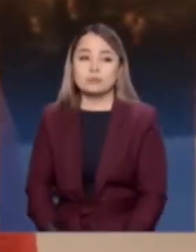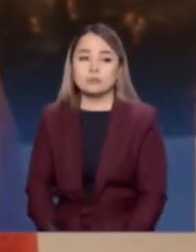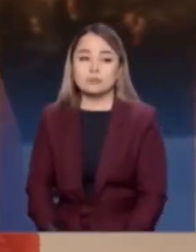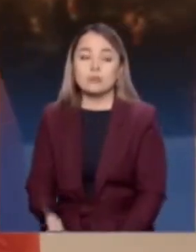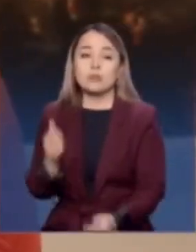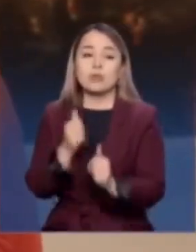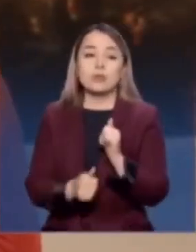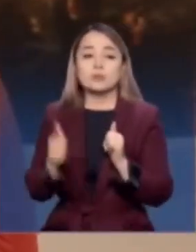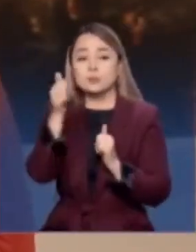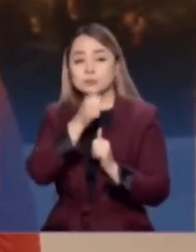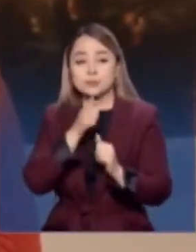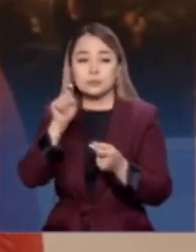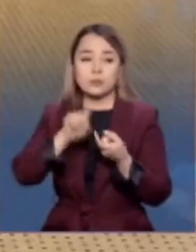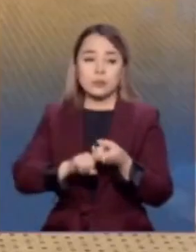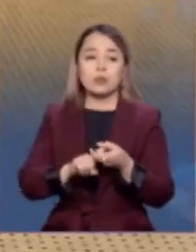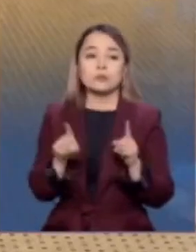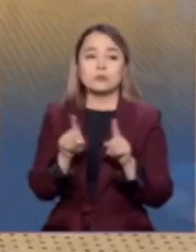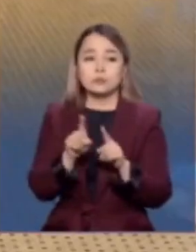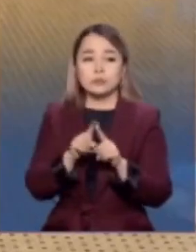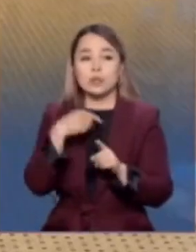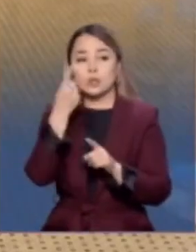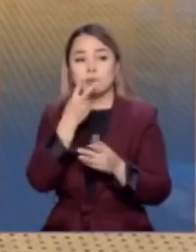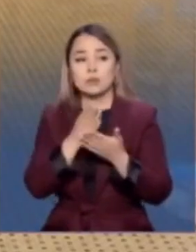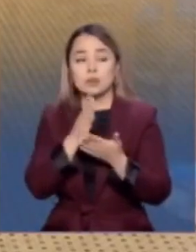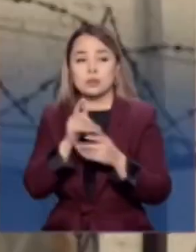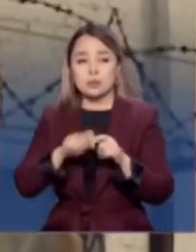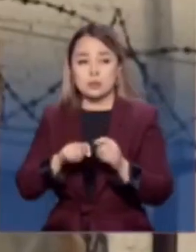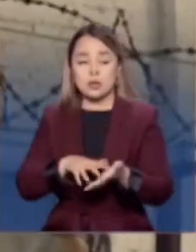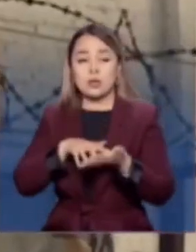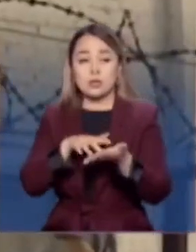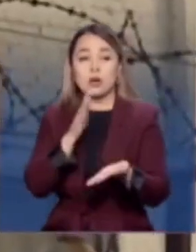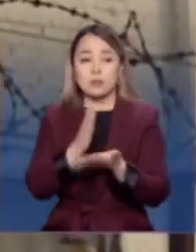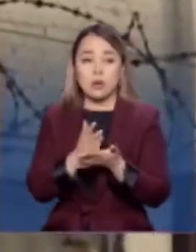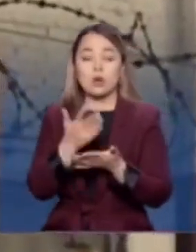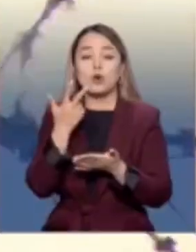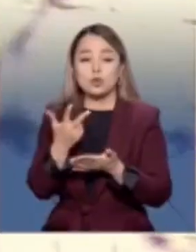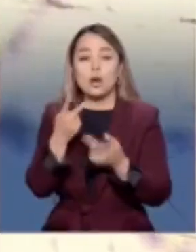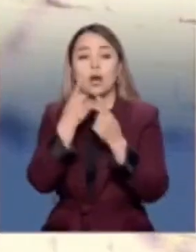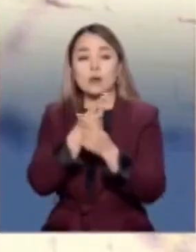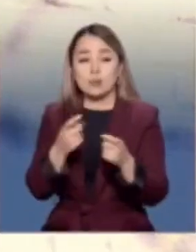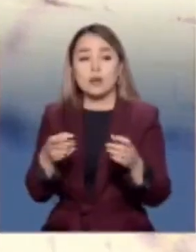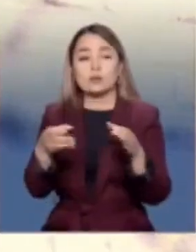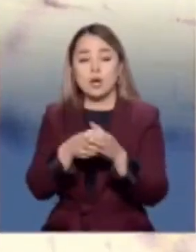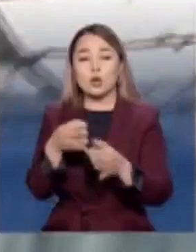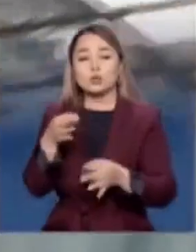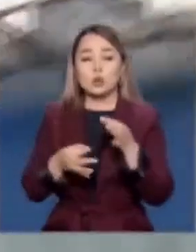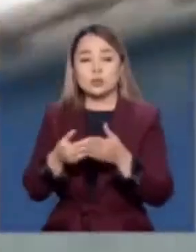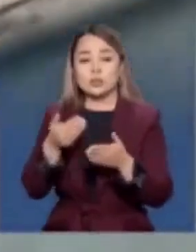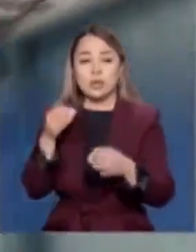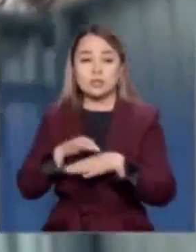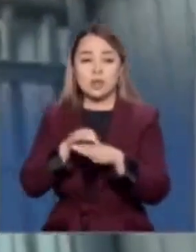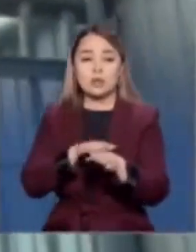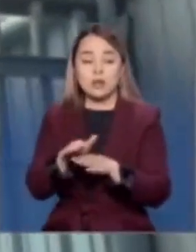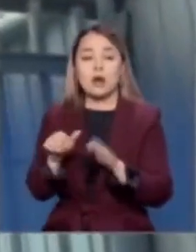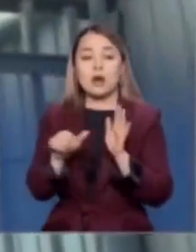Әр жыл сайын 110 мыңнан астам 102 пультіне хабарлама түседі. 3 хабарламаның бірі сотқа дейін жетеді.